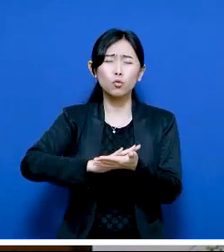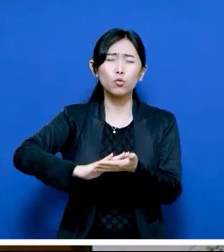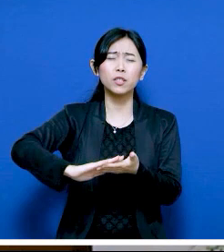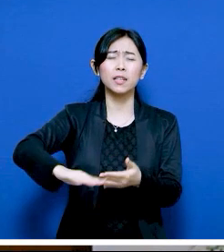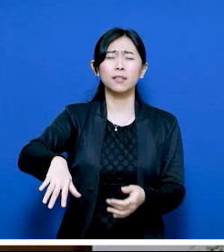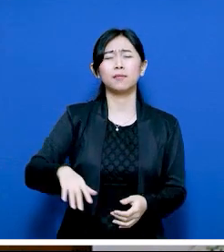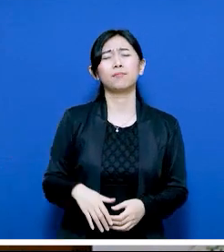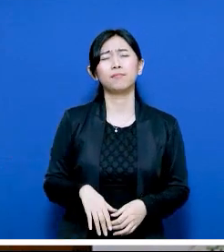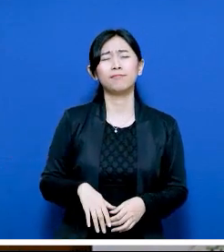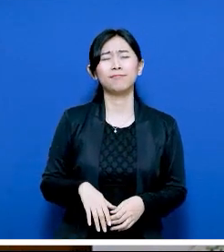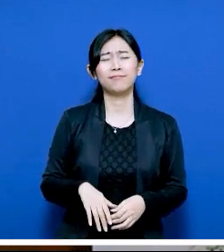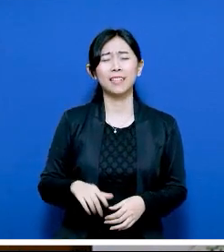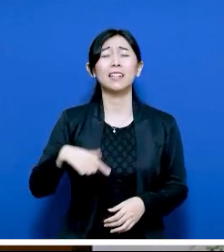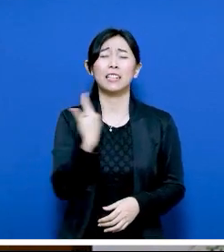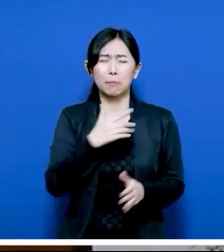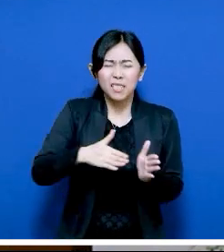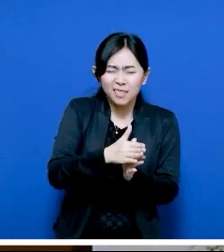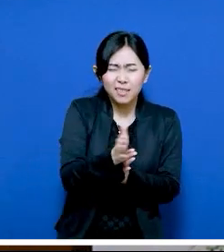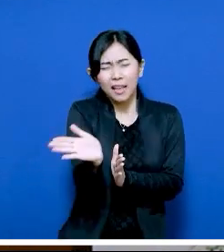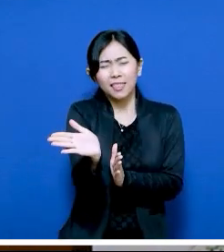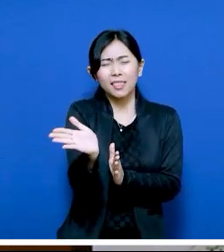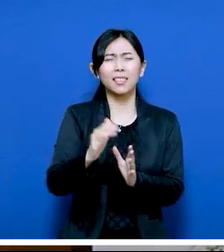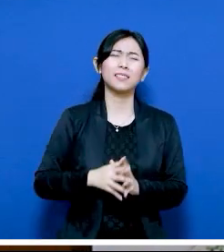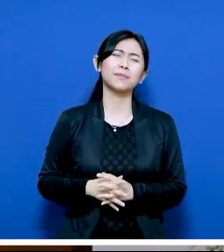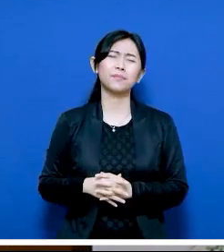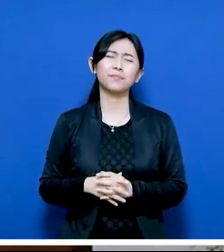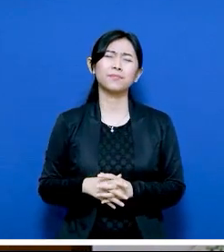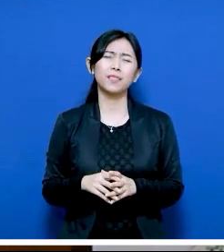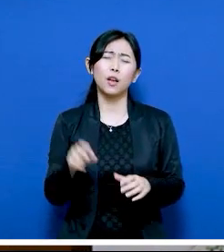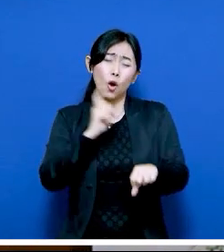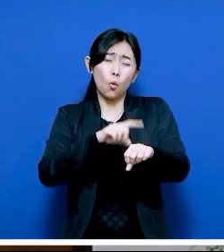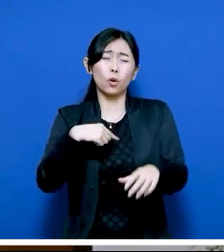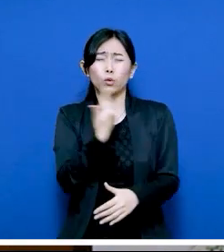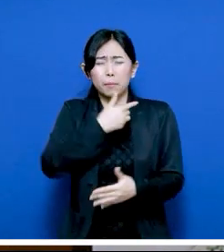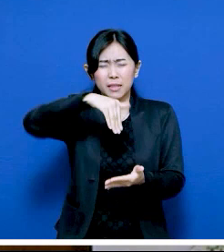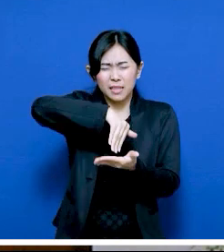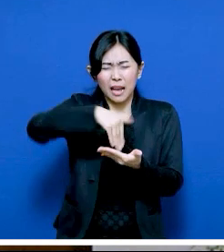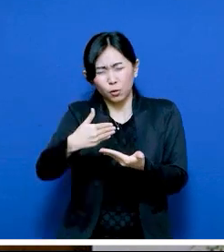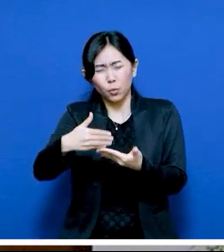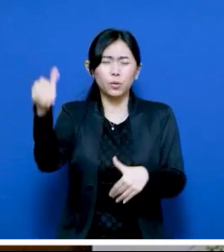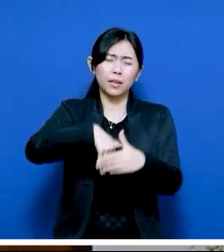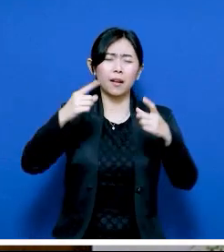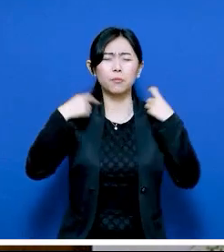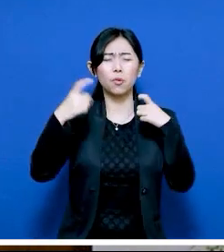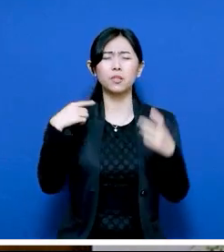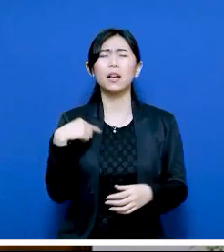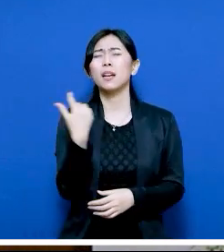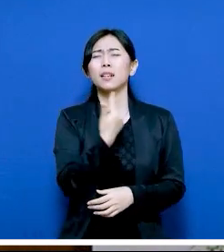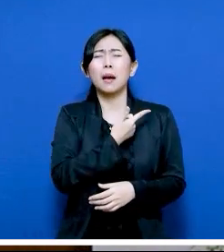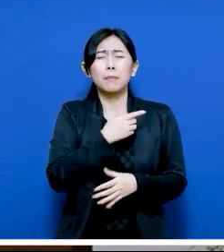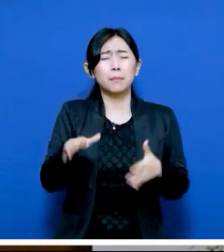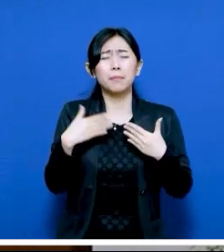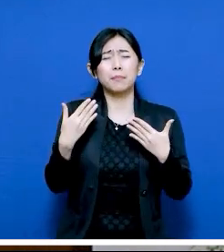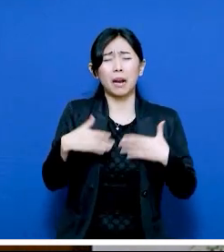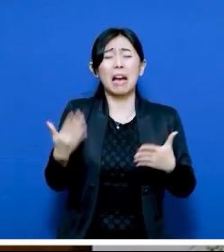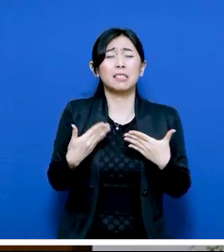kami pada kesesatan. Manakala kami jatuh ke dalam dosa, kami tetap merasa